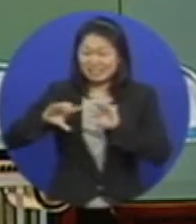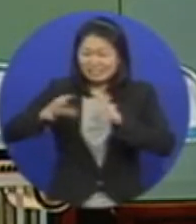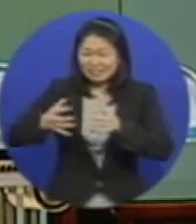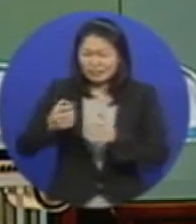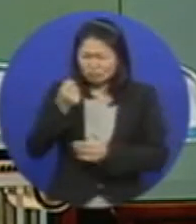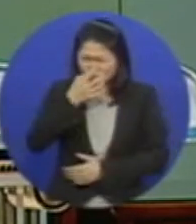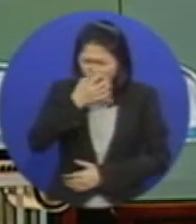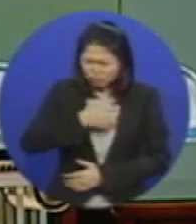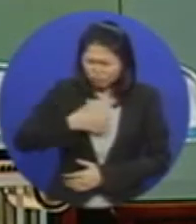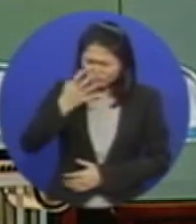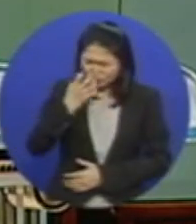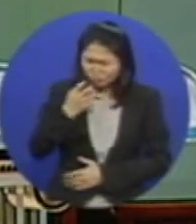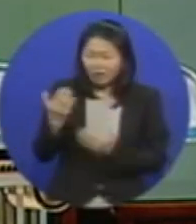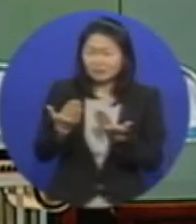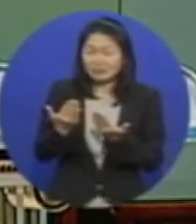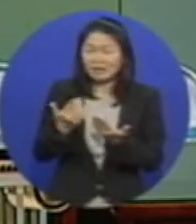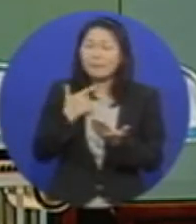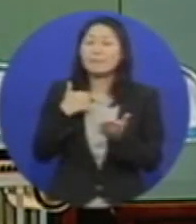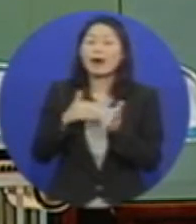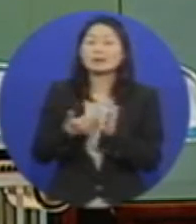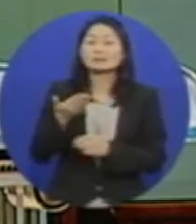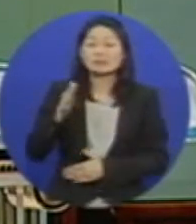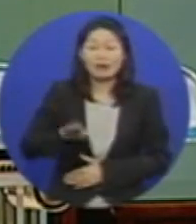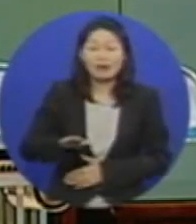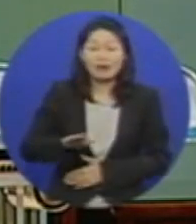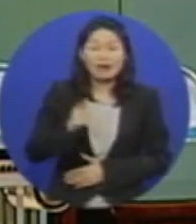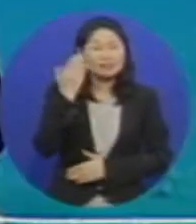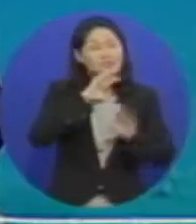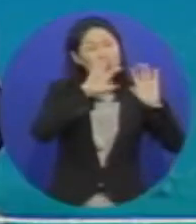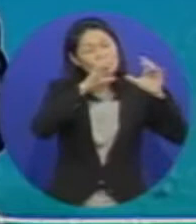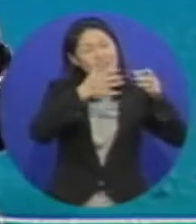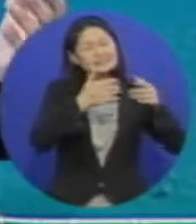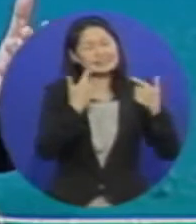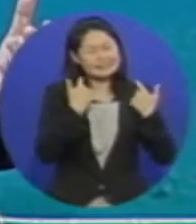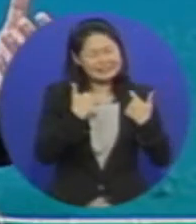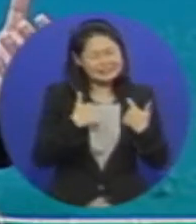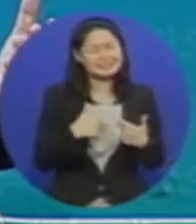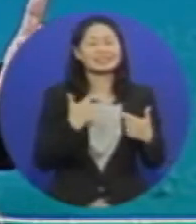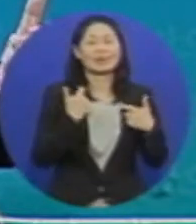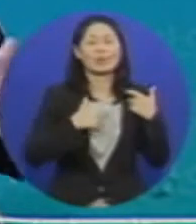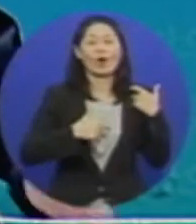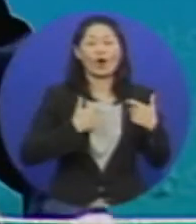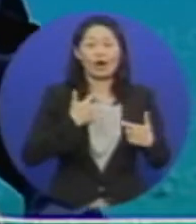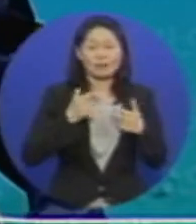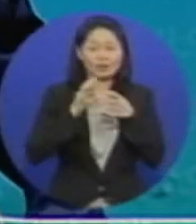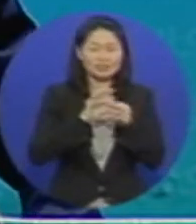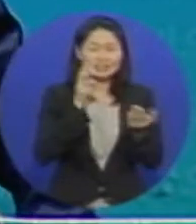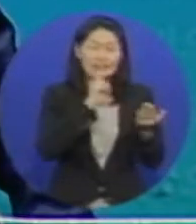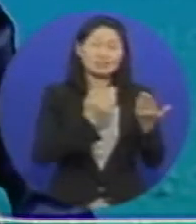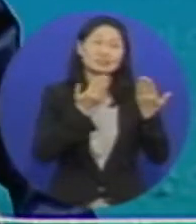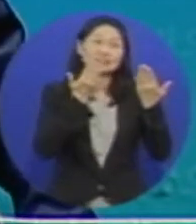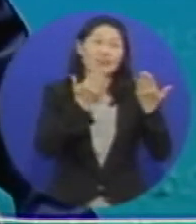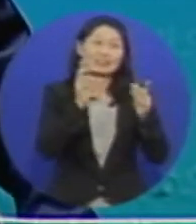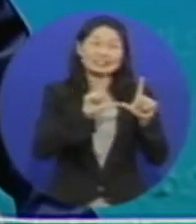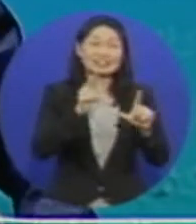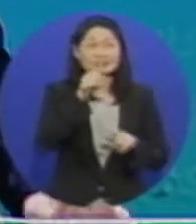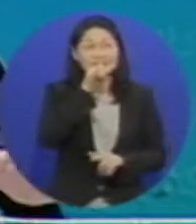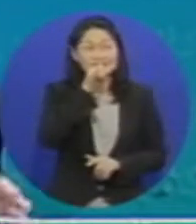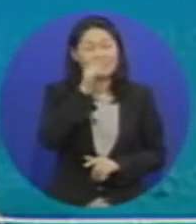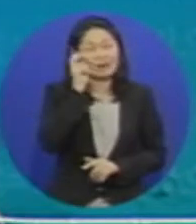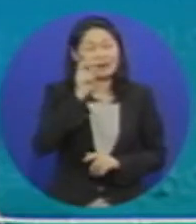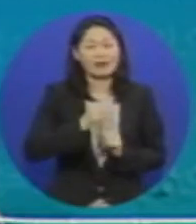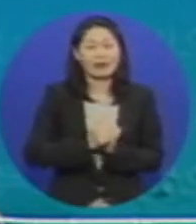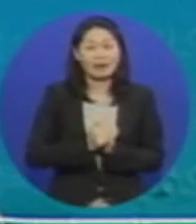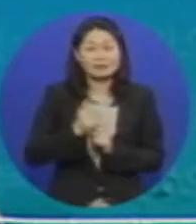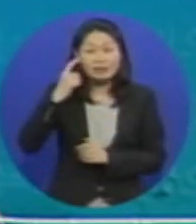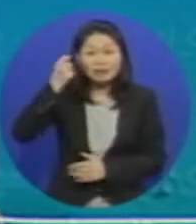슬프고 우울한 이를 겪지만 내가 청구 까서 는 넣을 기뻐하면서 찬송하며 살리라 이렇게